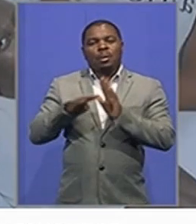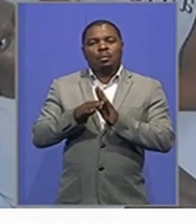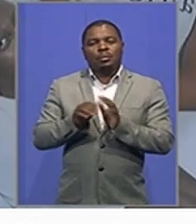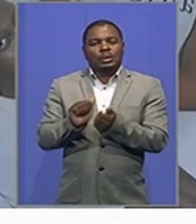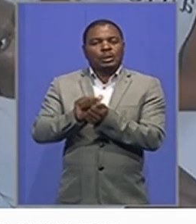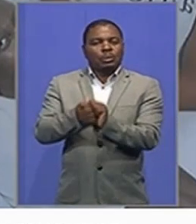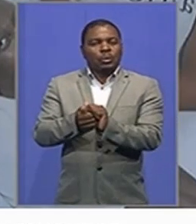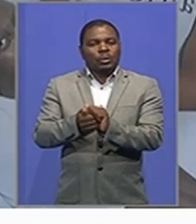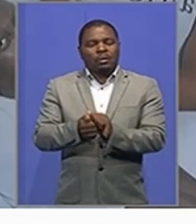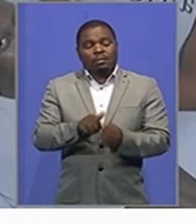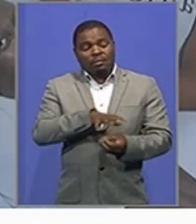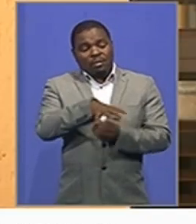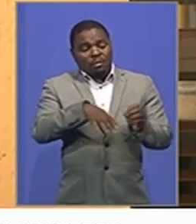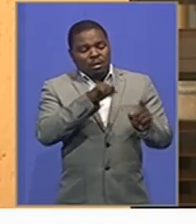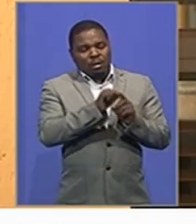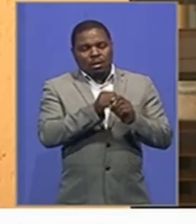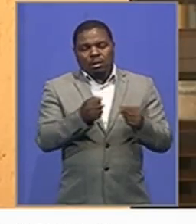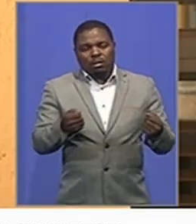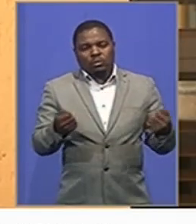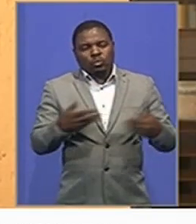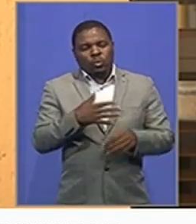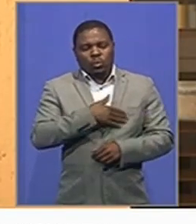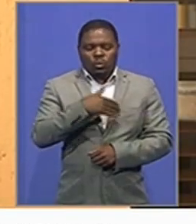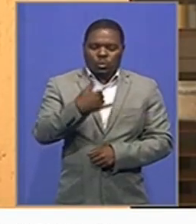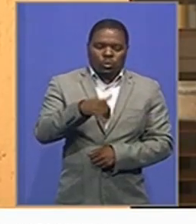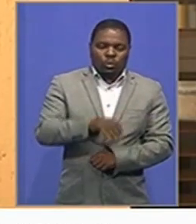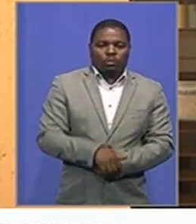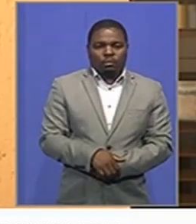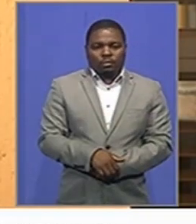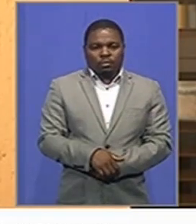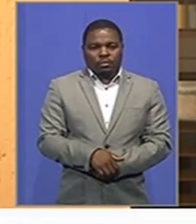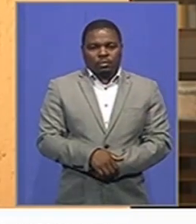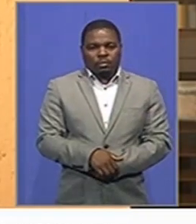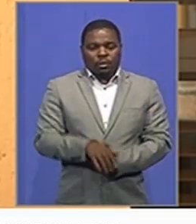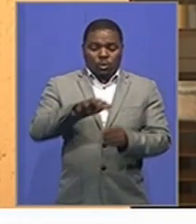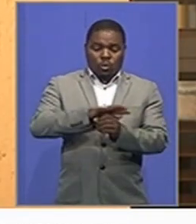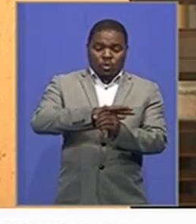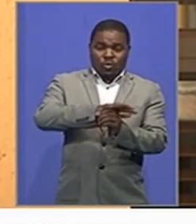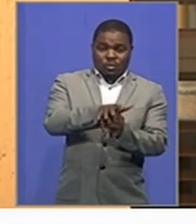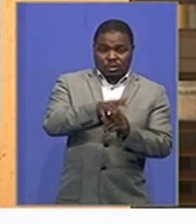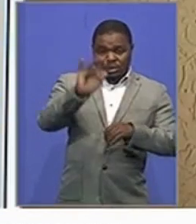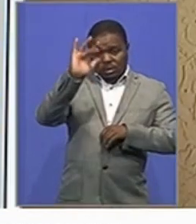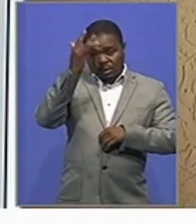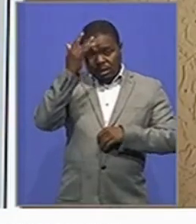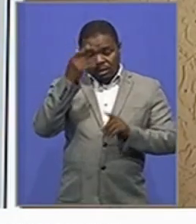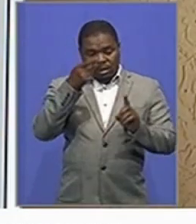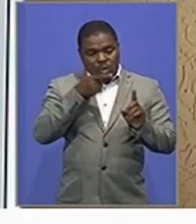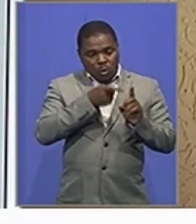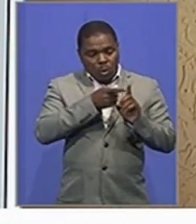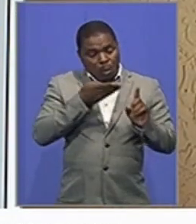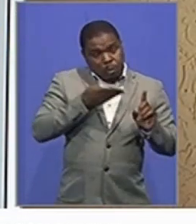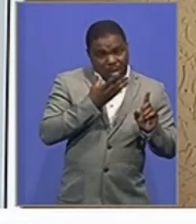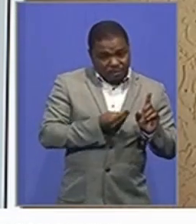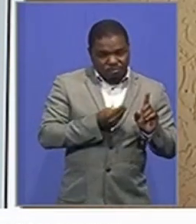Ba leloko ba masisa pelong. Ga gona bolwetse bope ba COVID-19 bo ba bo fitlhetseng mo go